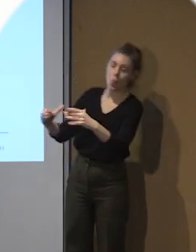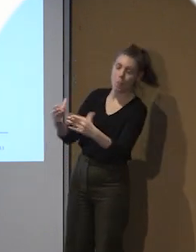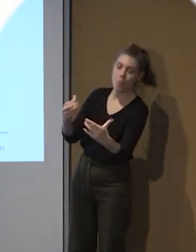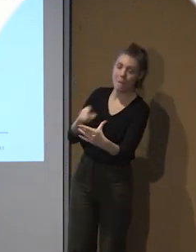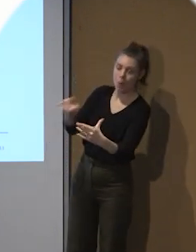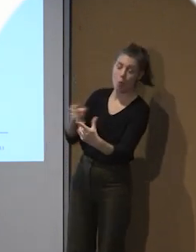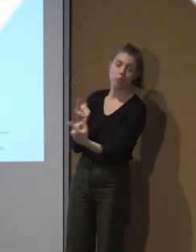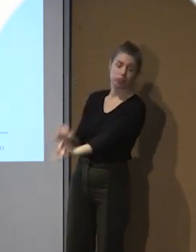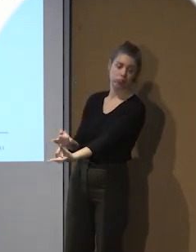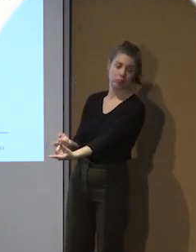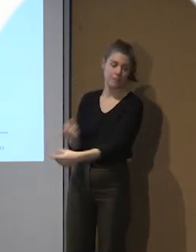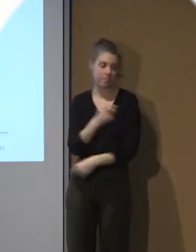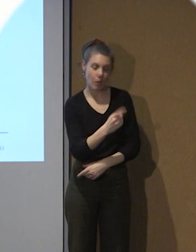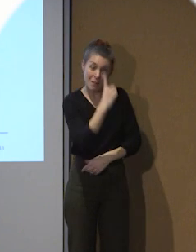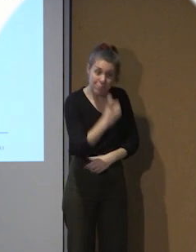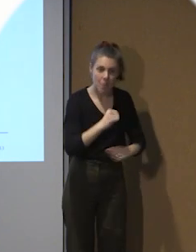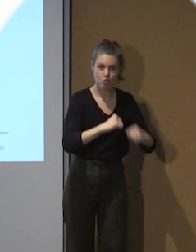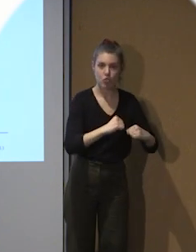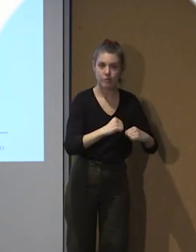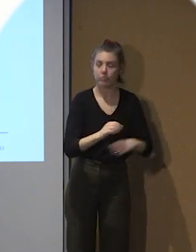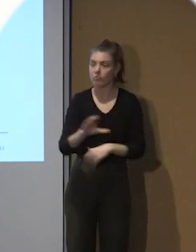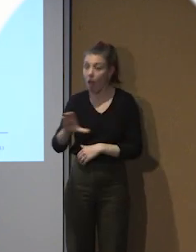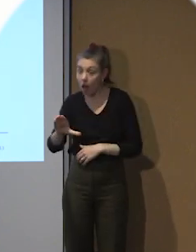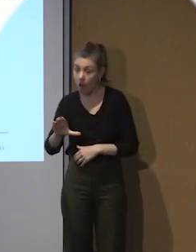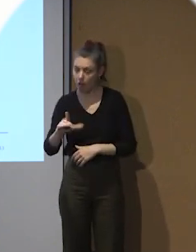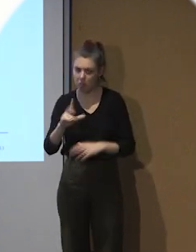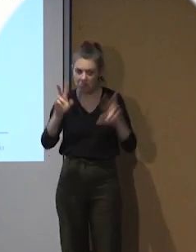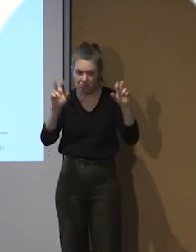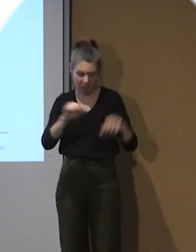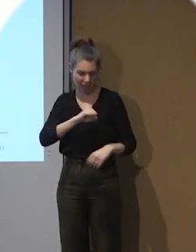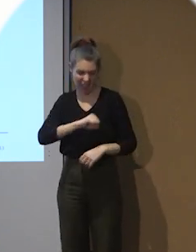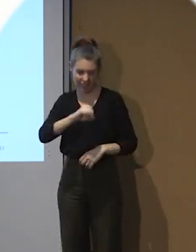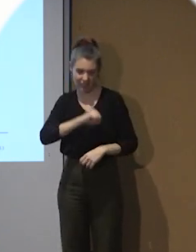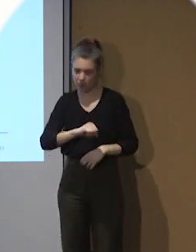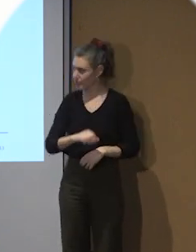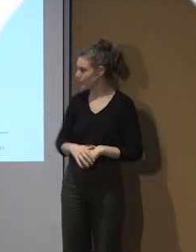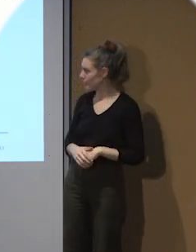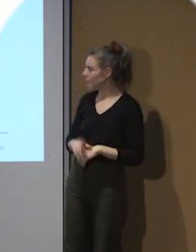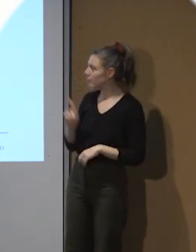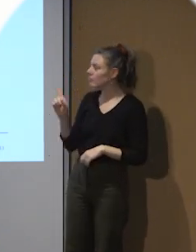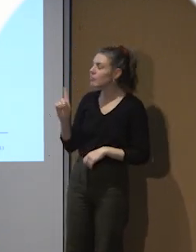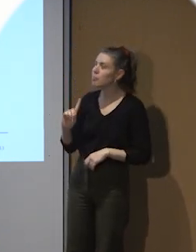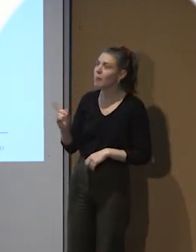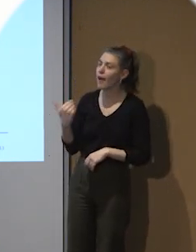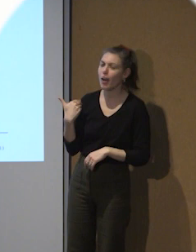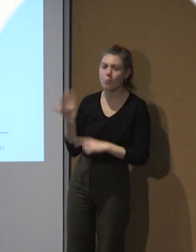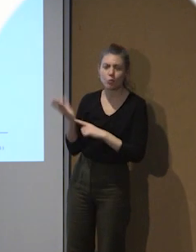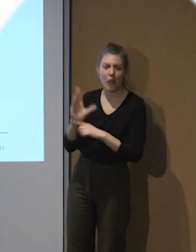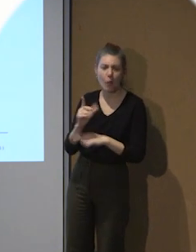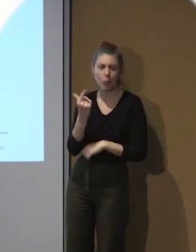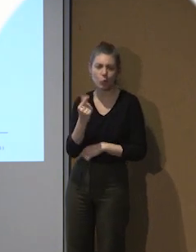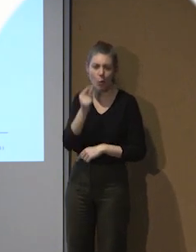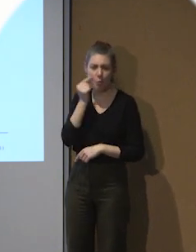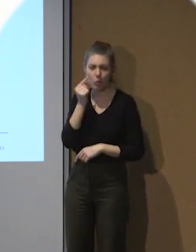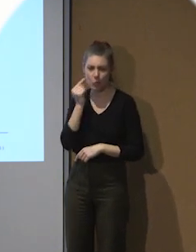termes d'activité physique intense, on ne leur a pas demandé de faire comme les 2 messieurs de la vignette du bas tout à l'heure. En termes d'activité intense, ce qui leur a